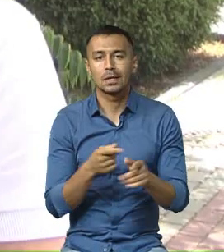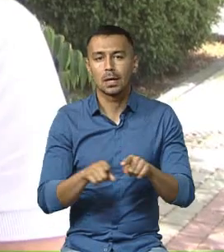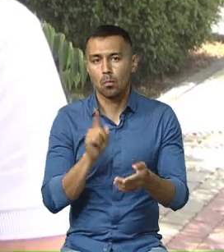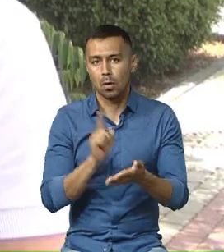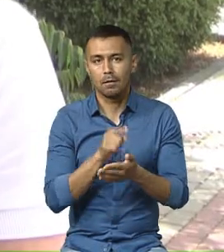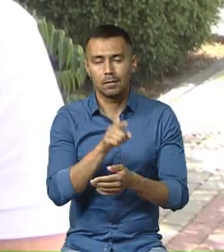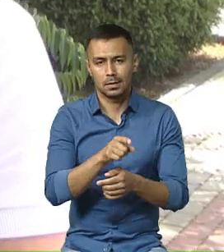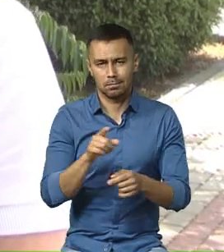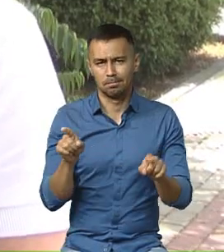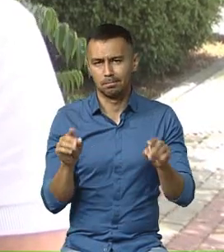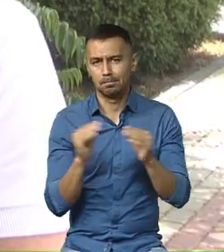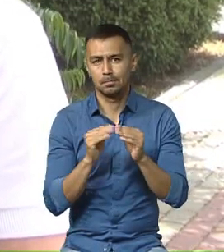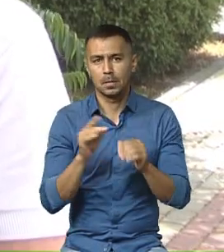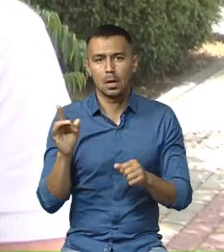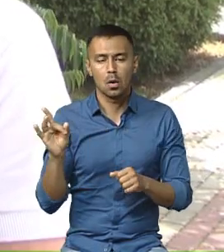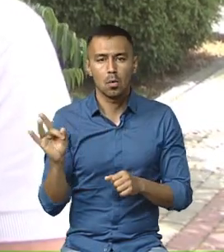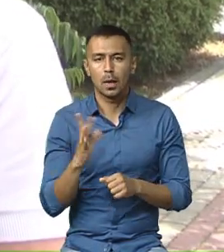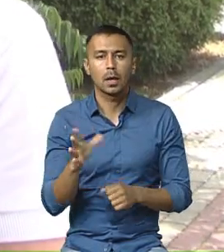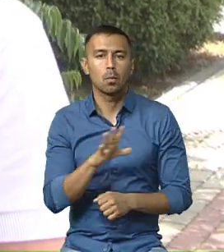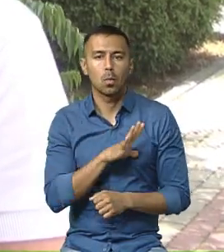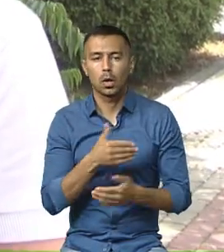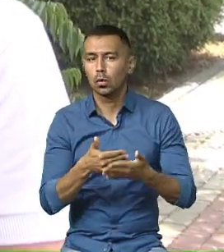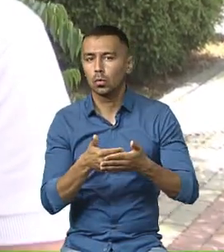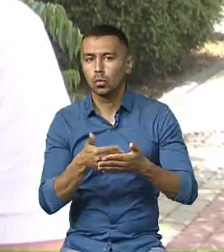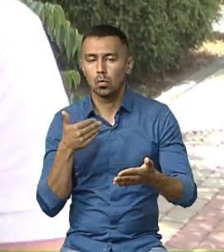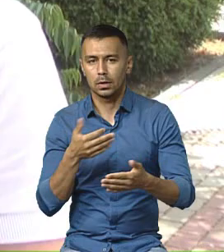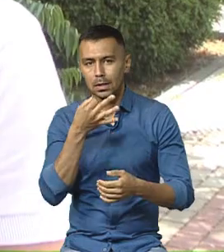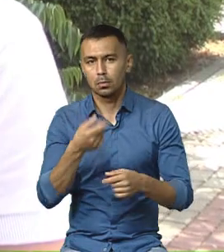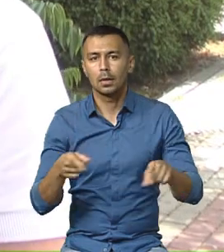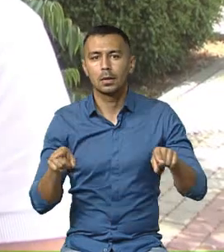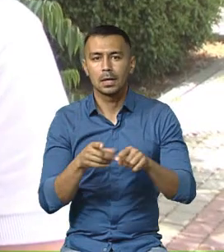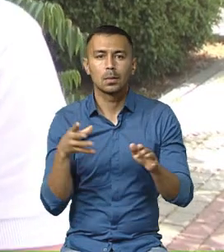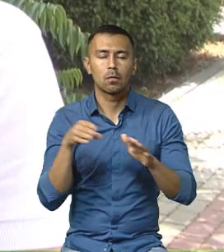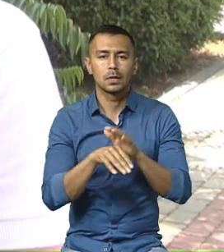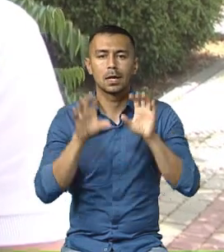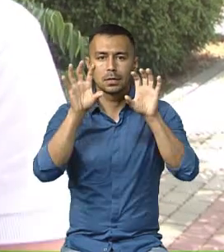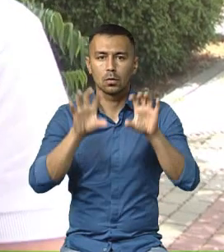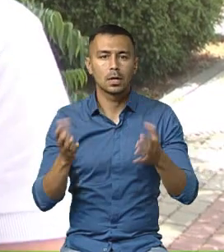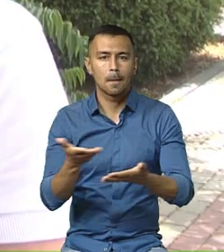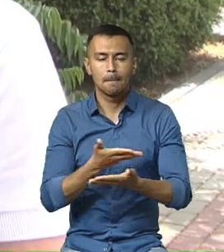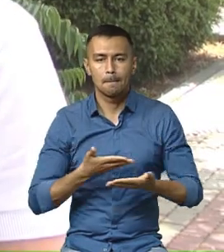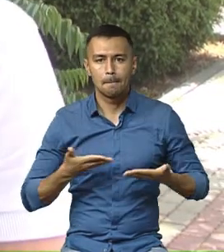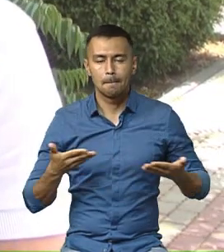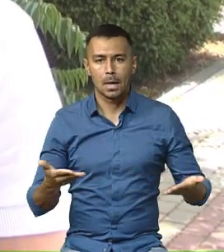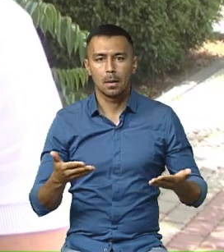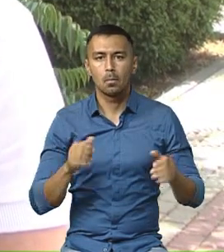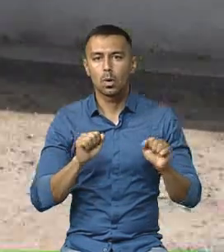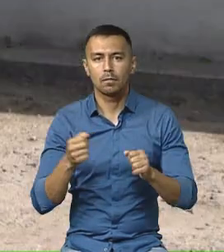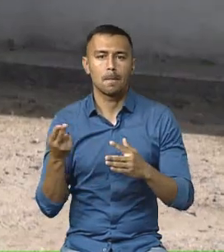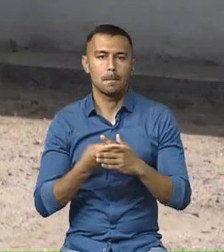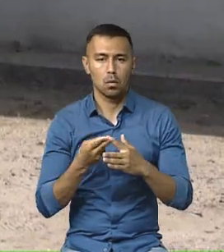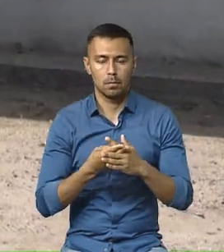тих самих розмірах, які були до, скажімо так, запровадження закону, який надавав такі можливості пільгового